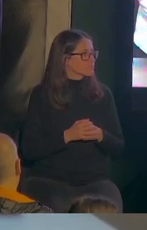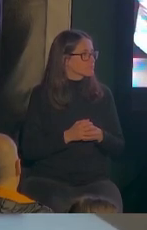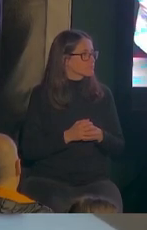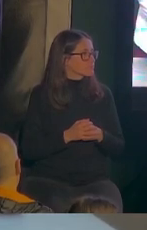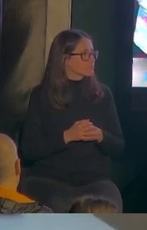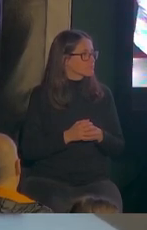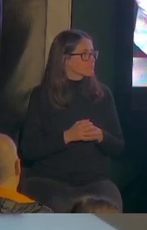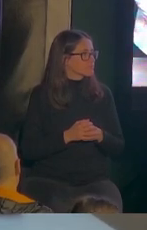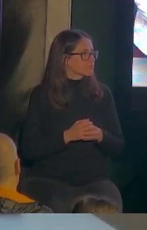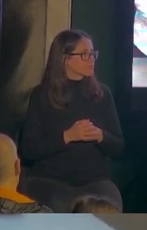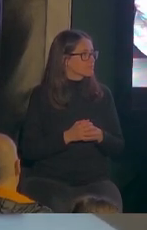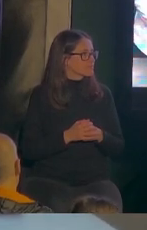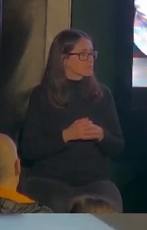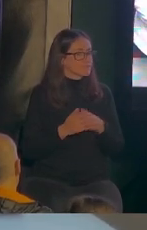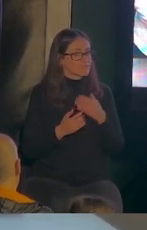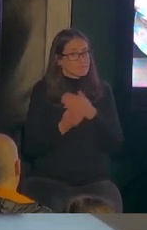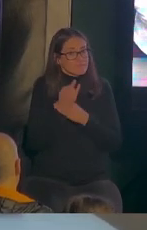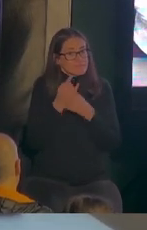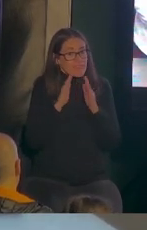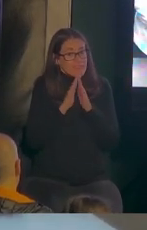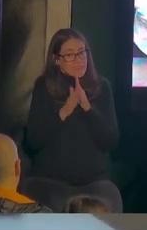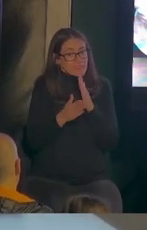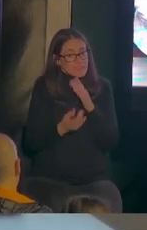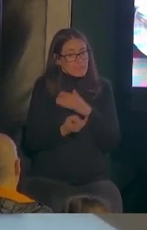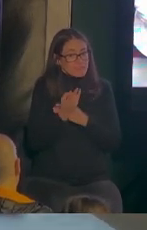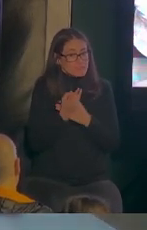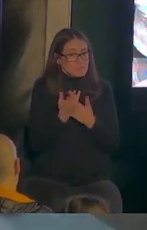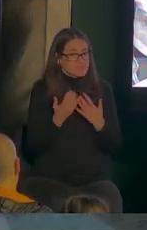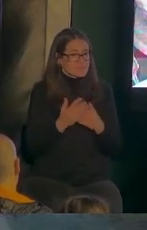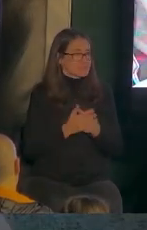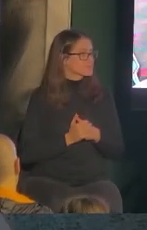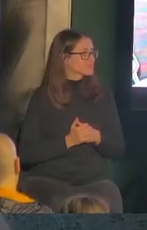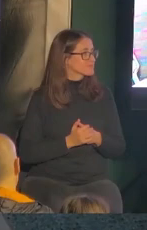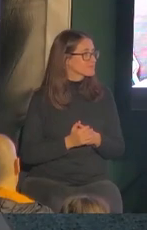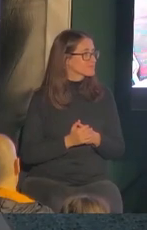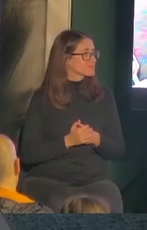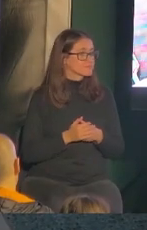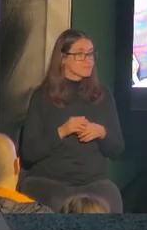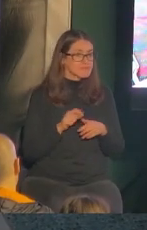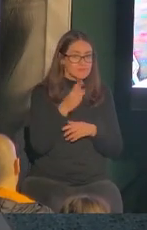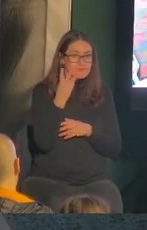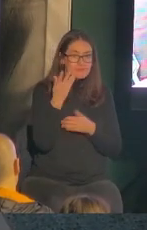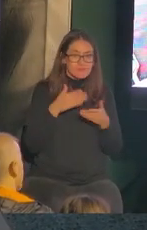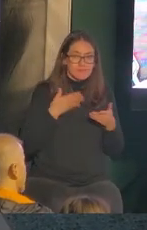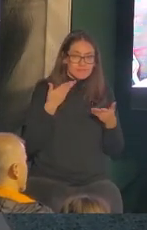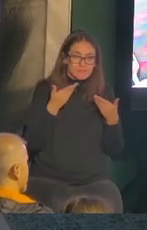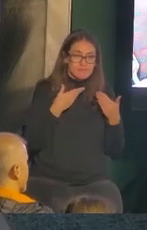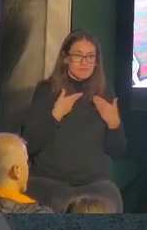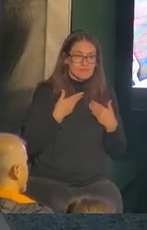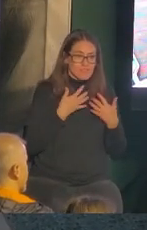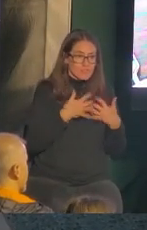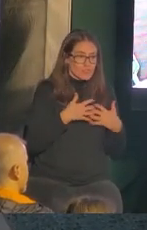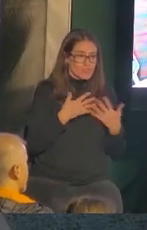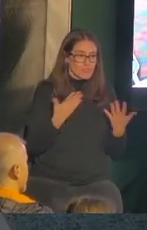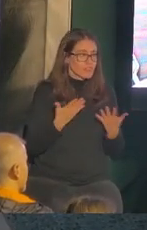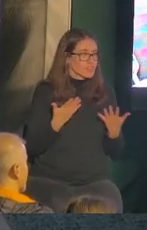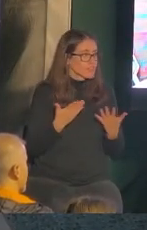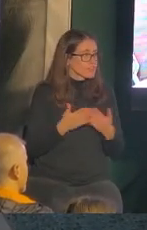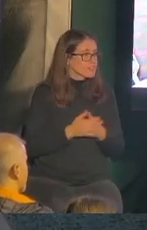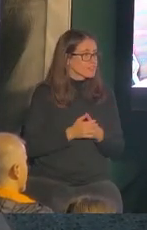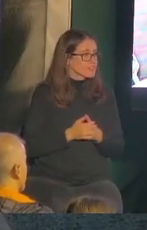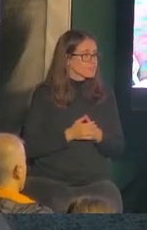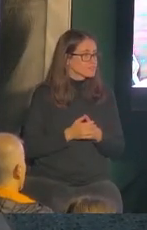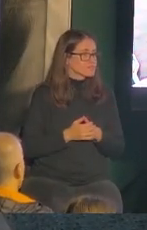Això ho té el directe, No. No sé si algú pot ajudar a com funciona. A